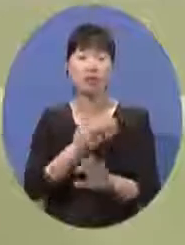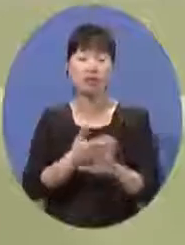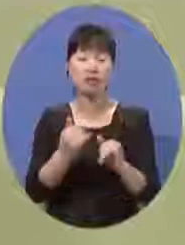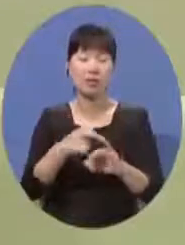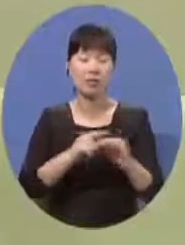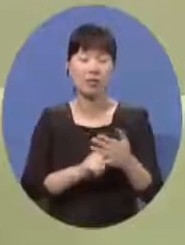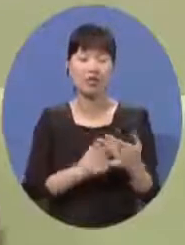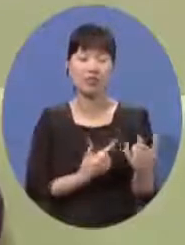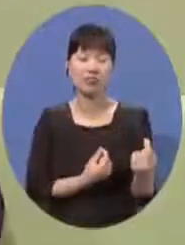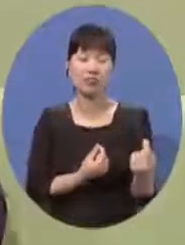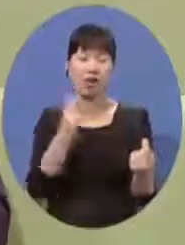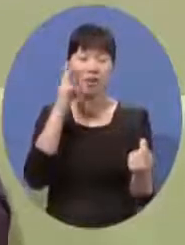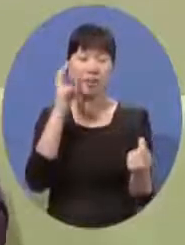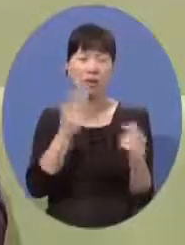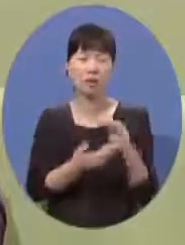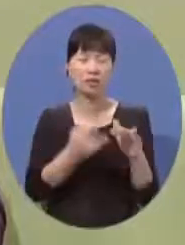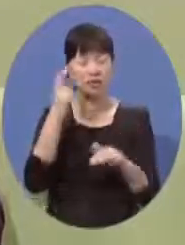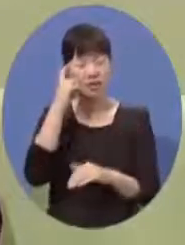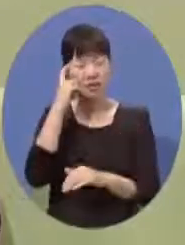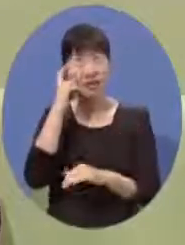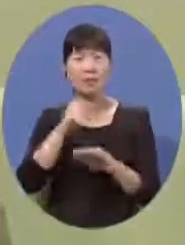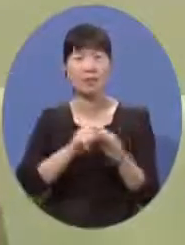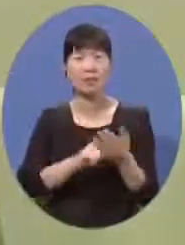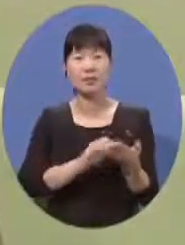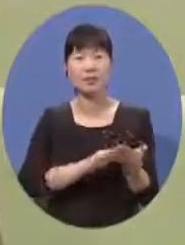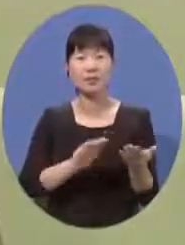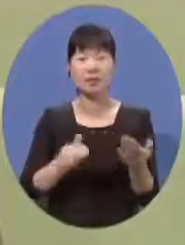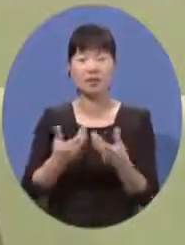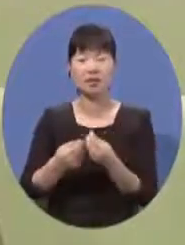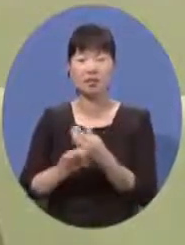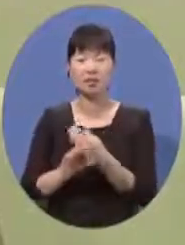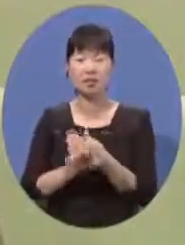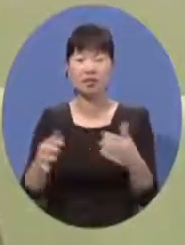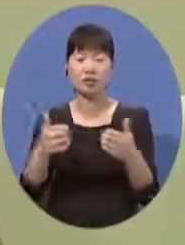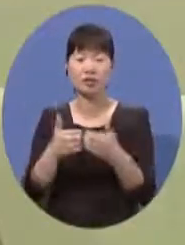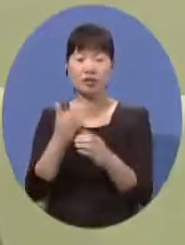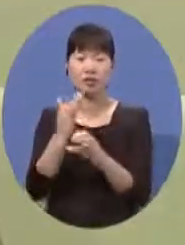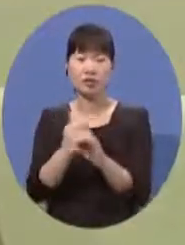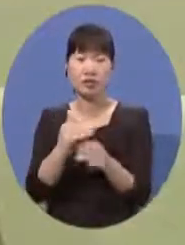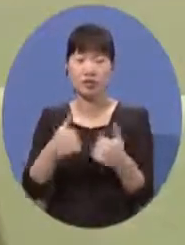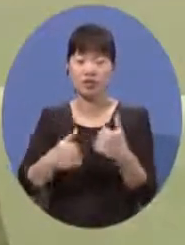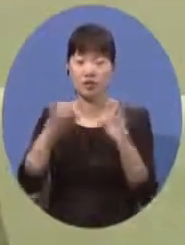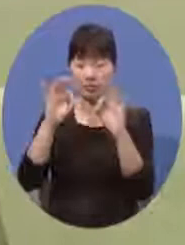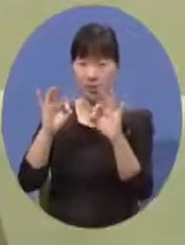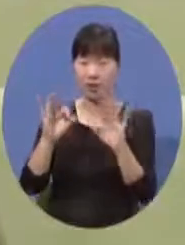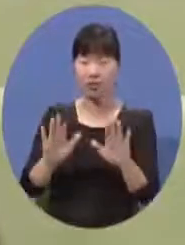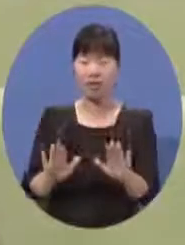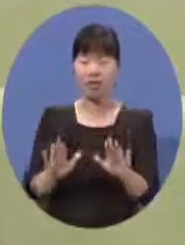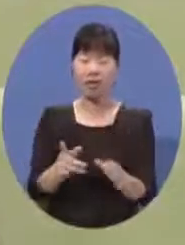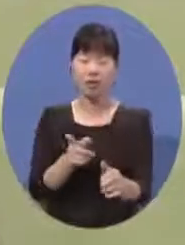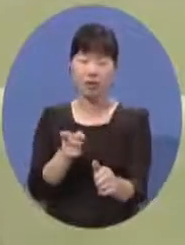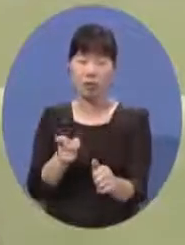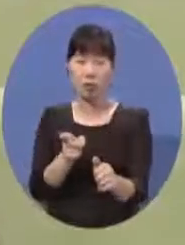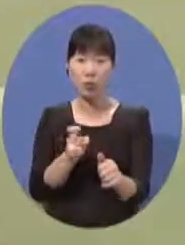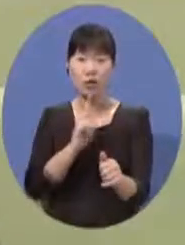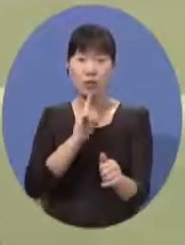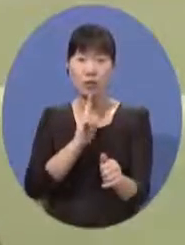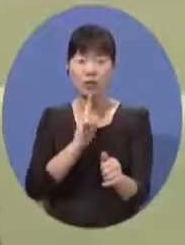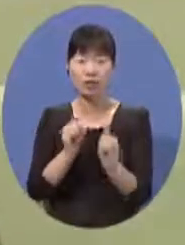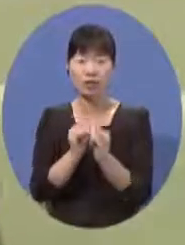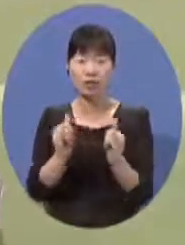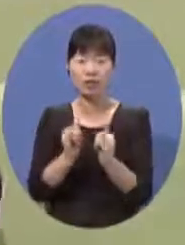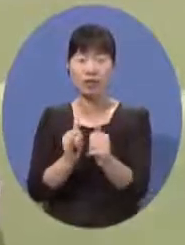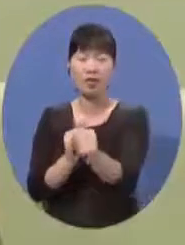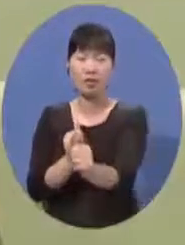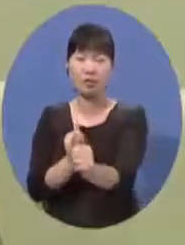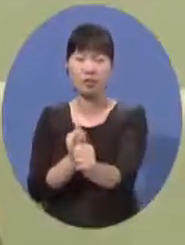마음이 이렇게 거냐고 미리 이제 생각하는 마음인데 네. 예를 들어 전쟁 중에 이런 실험을 해보면 총을 쏘라 그러면 사람이 앞에